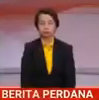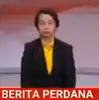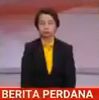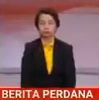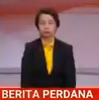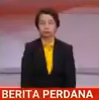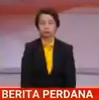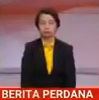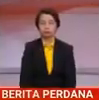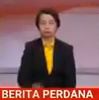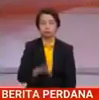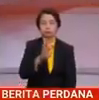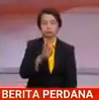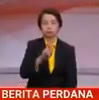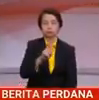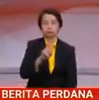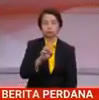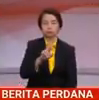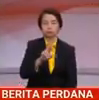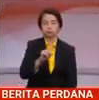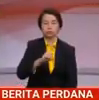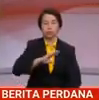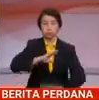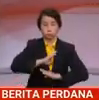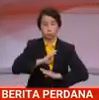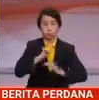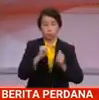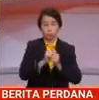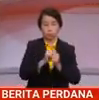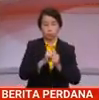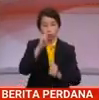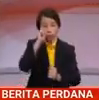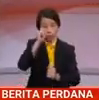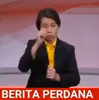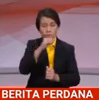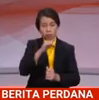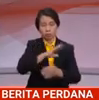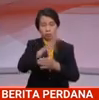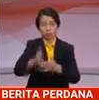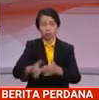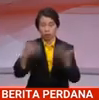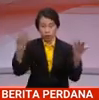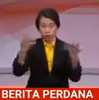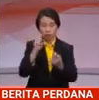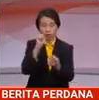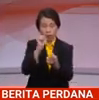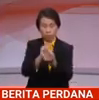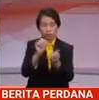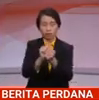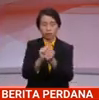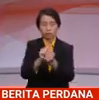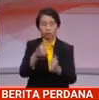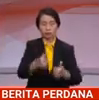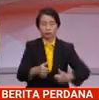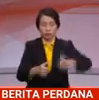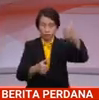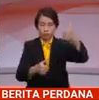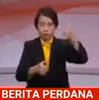Sementara itu, Futra berpuas hati dengan kebangkitan anak buahnya sekaligus menamatkan set penentuan dengan kemenangan.